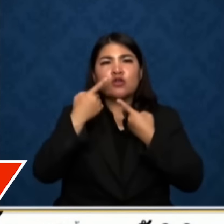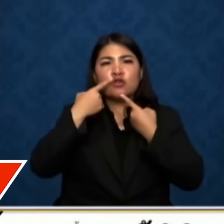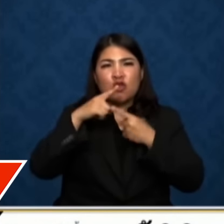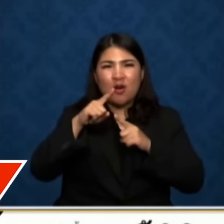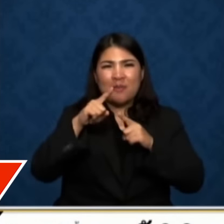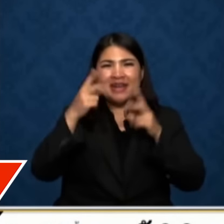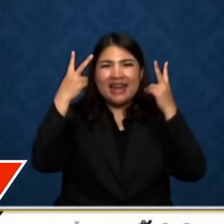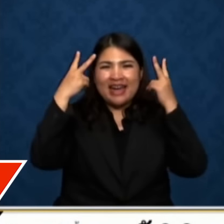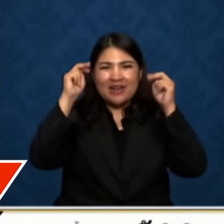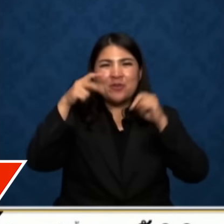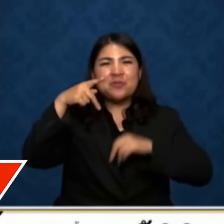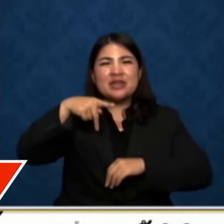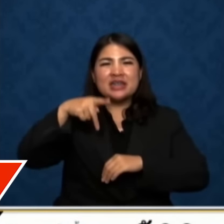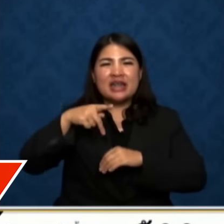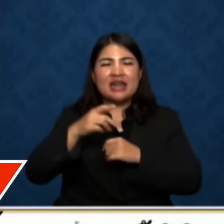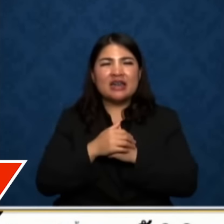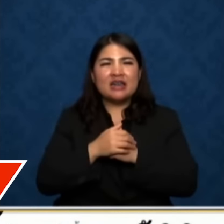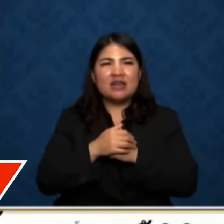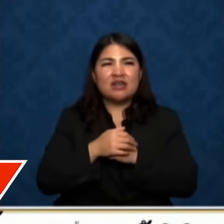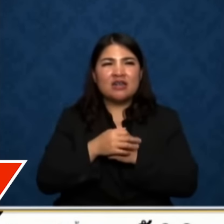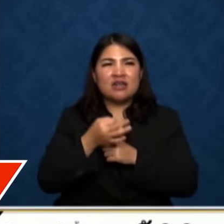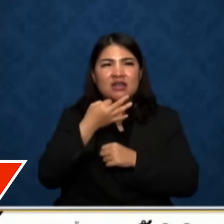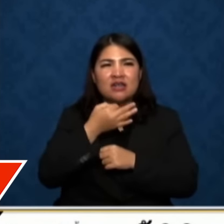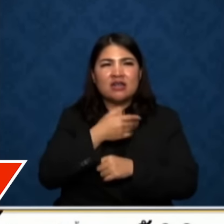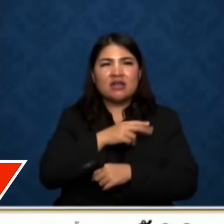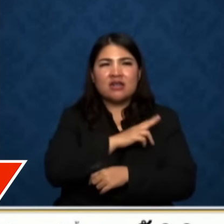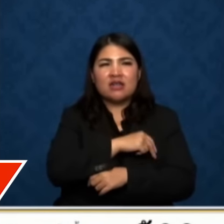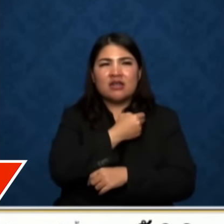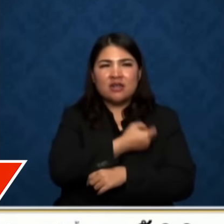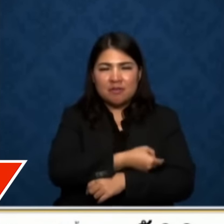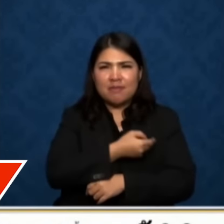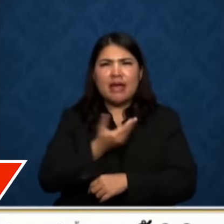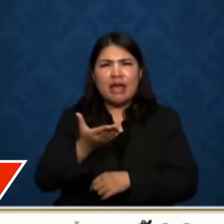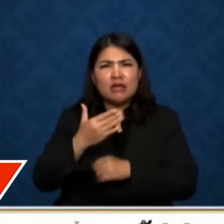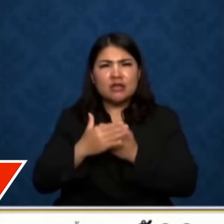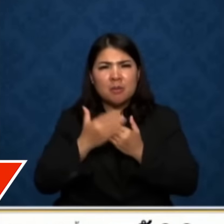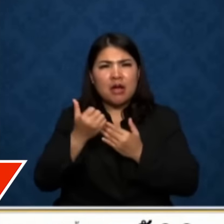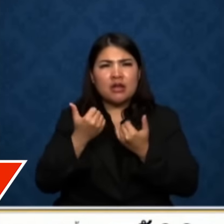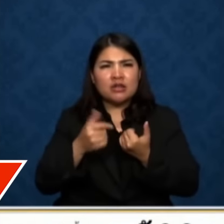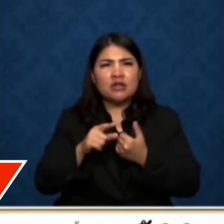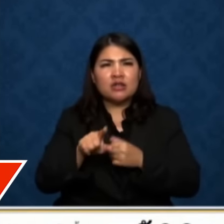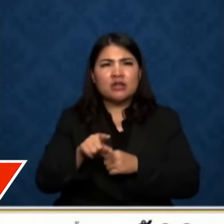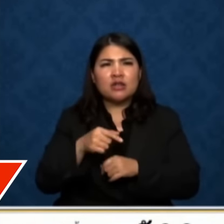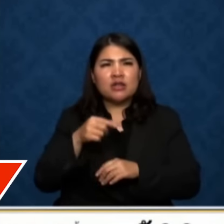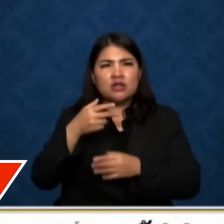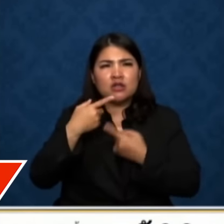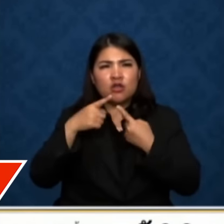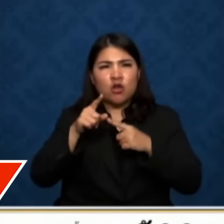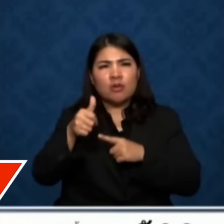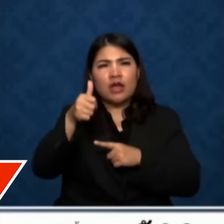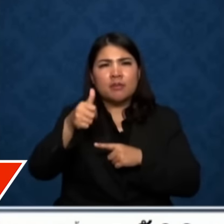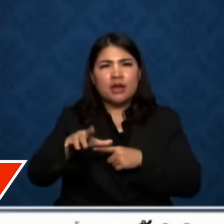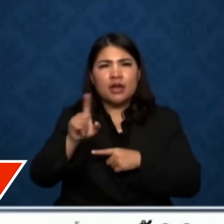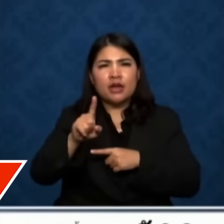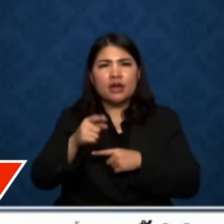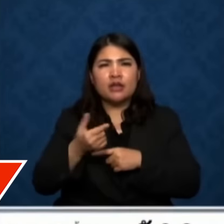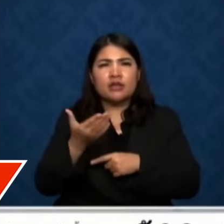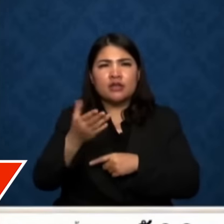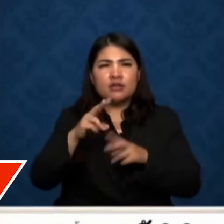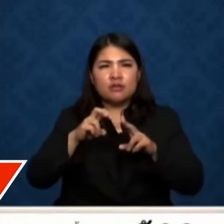เศษสภาวิชาชีพใดวิชาชีพหนึ่งอย่างเมื่อสักครู่นี้คือแพทยสภาเนี่ยสามารถกระทำได้หรือไม่ขอท่านวินิจฉัยครับ